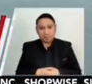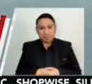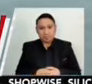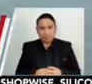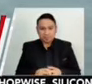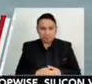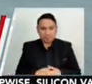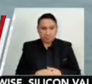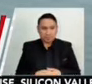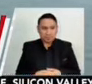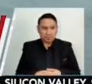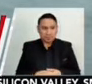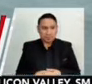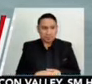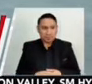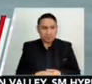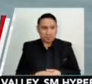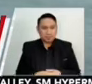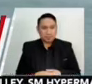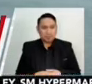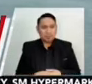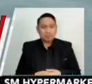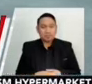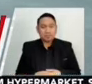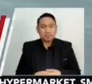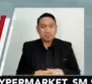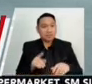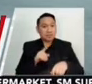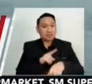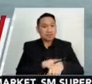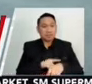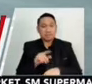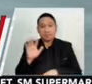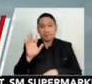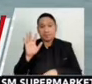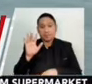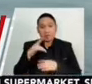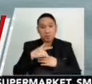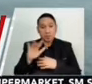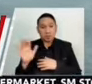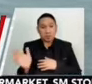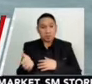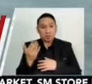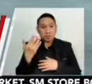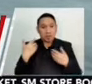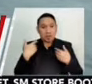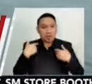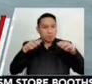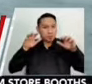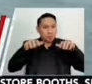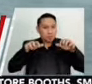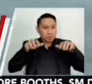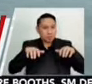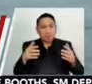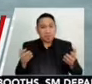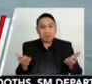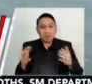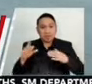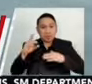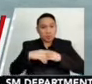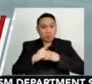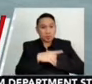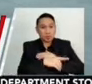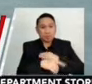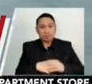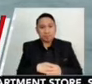Jasmine Igan 5 ng madaling araw ng maranasan ng pabugso-bugsong ulan sa lungsod ng Dagupan Samantala nakaalerto